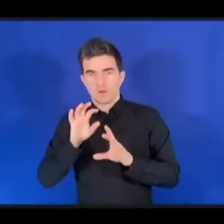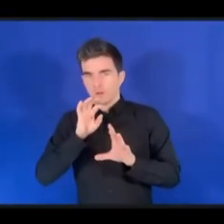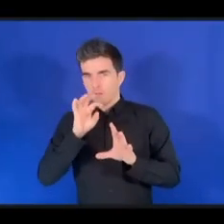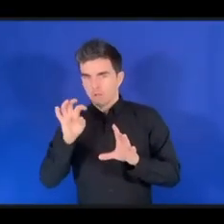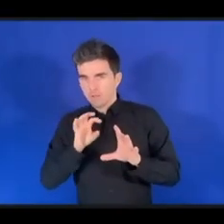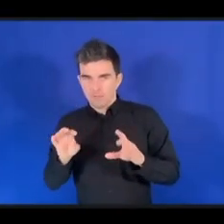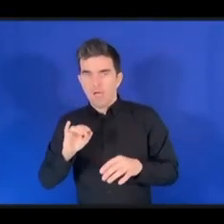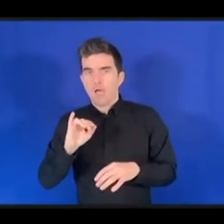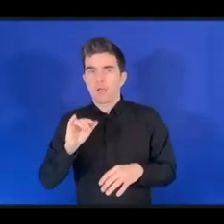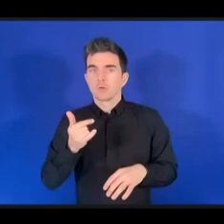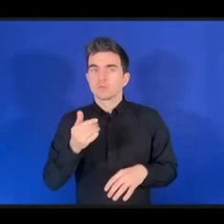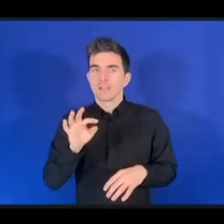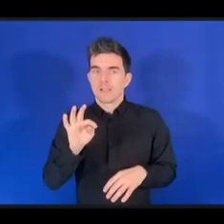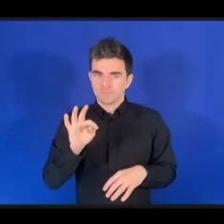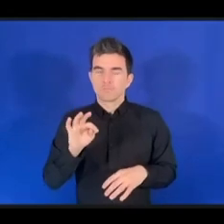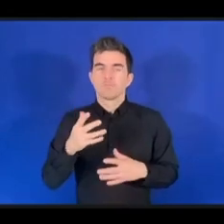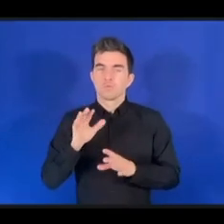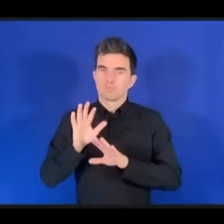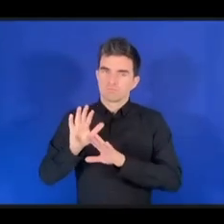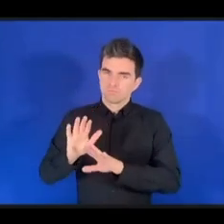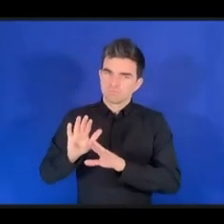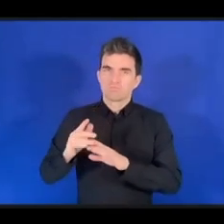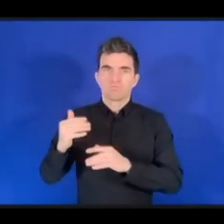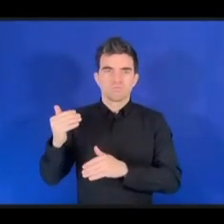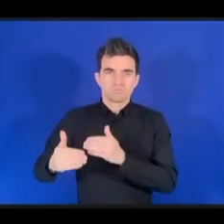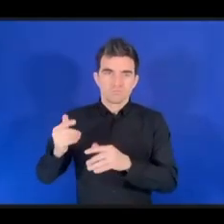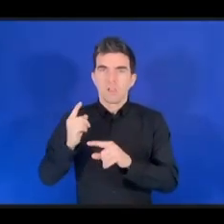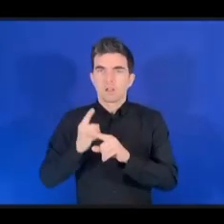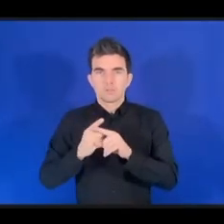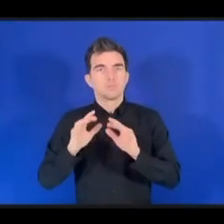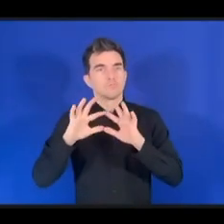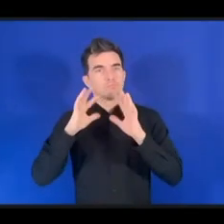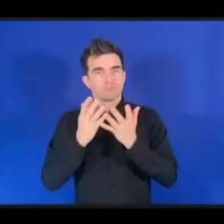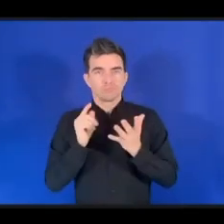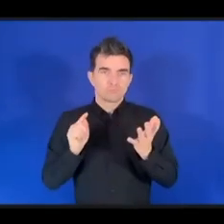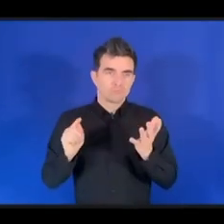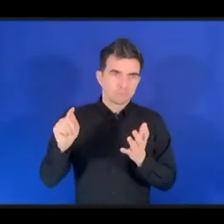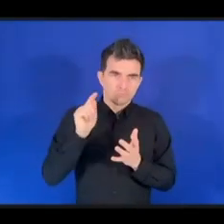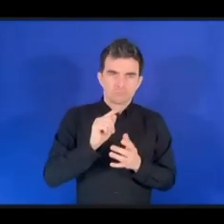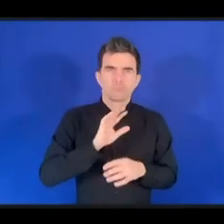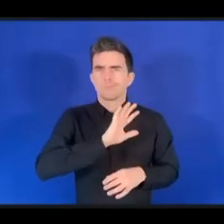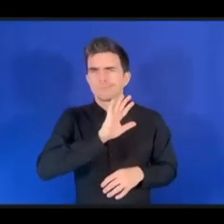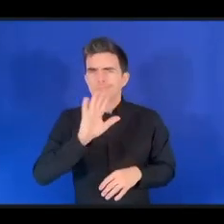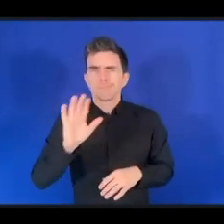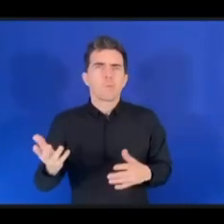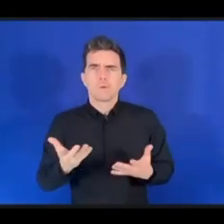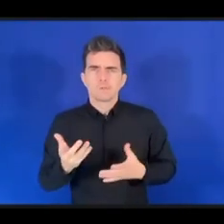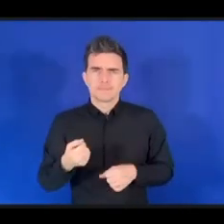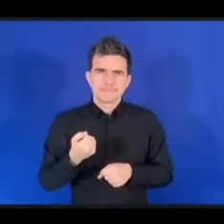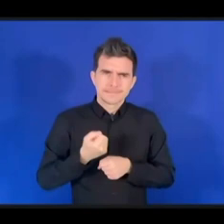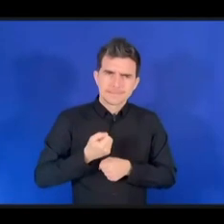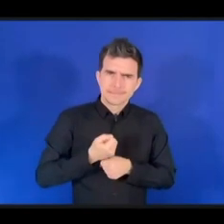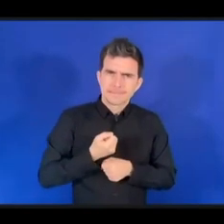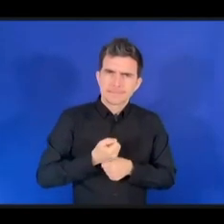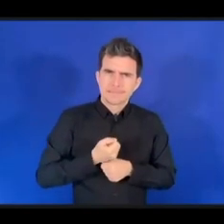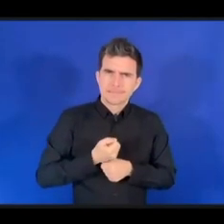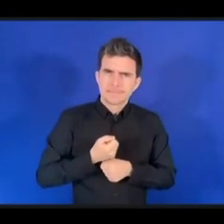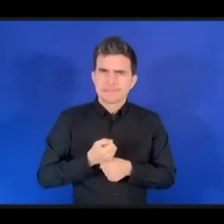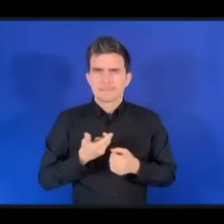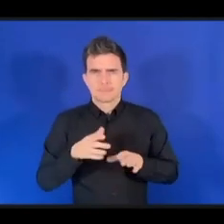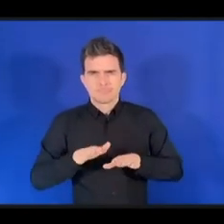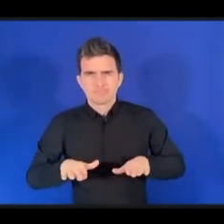别 IGF 做了辛勤的工作，使得本次会议取得圆满成